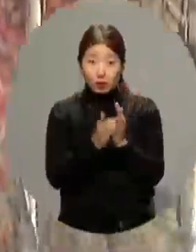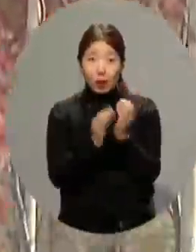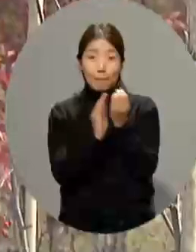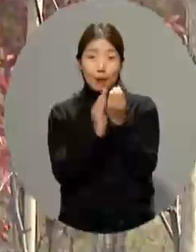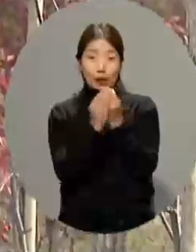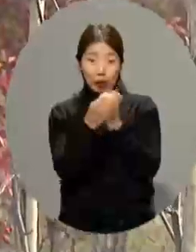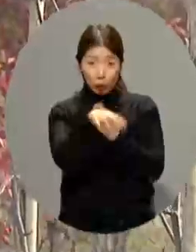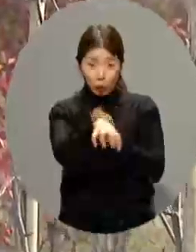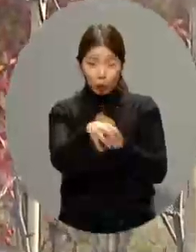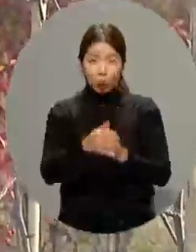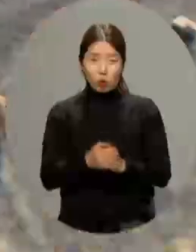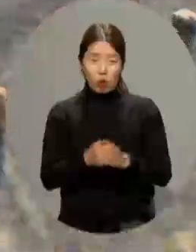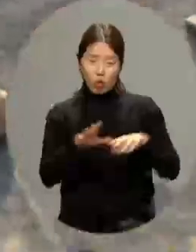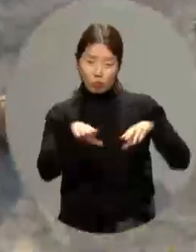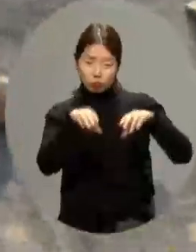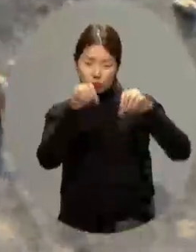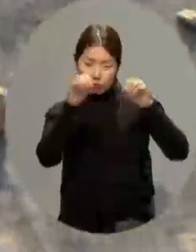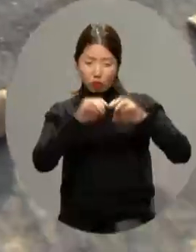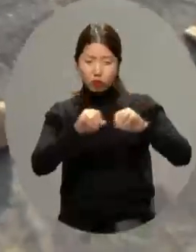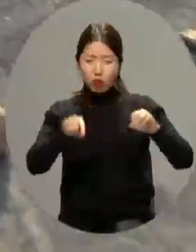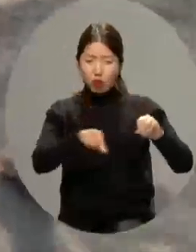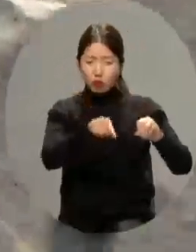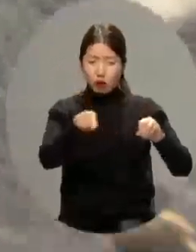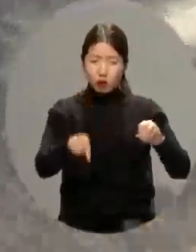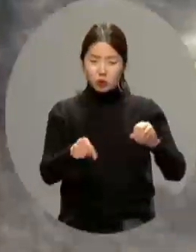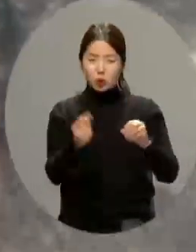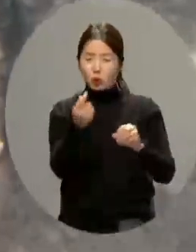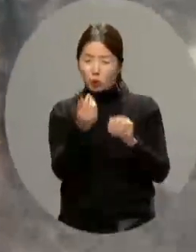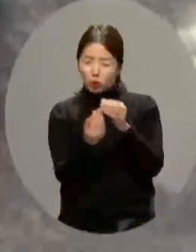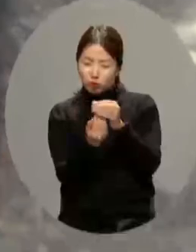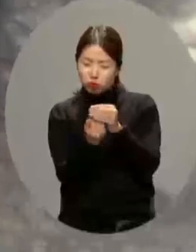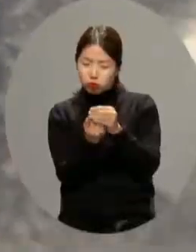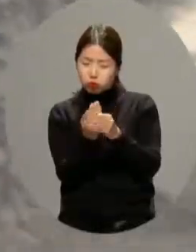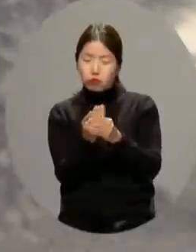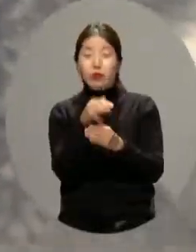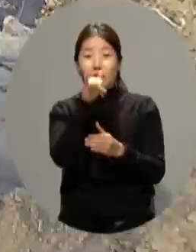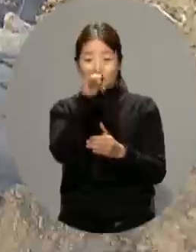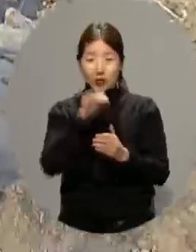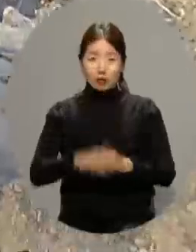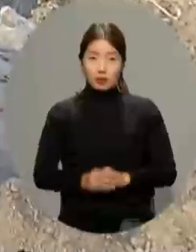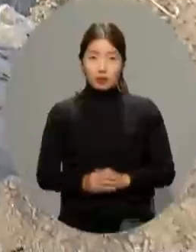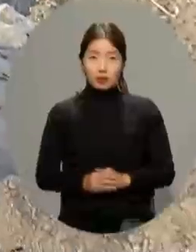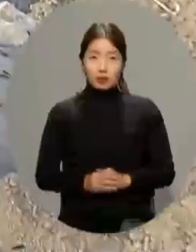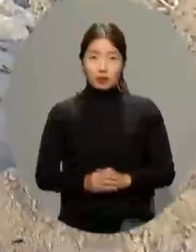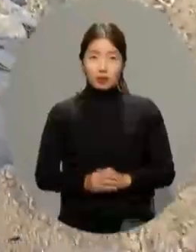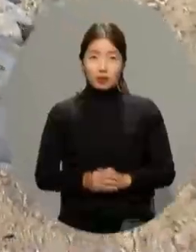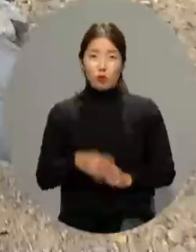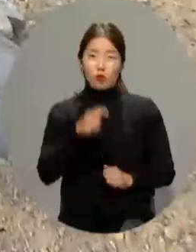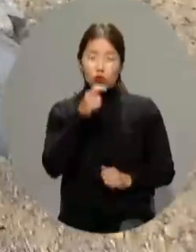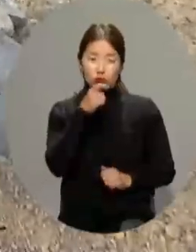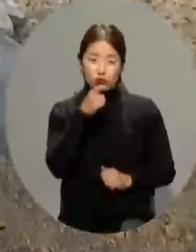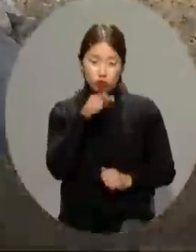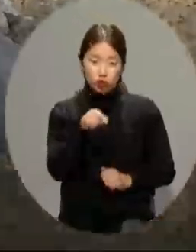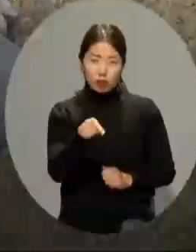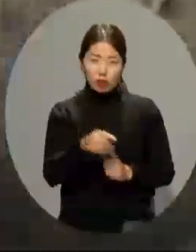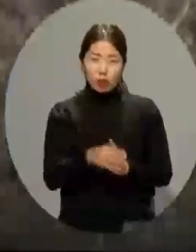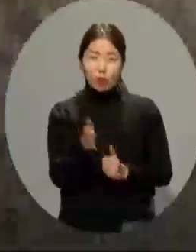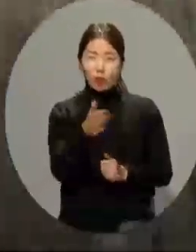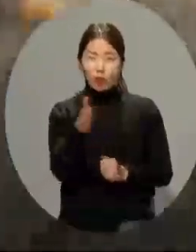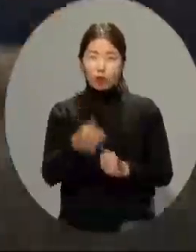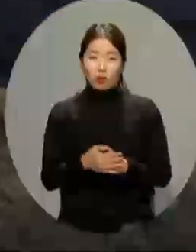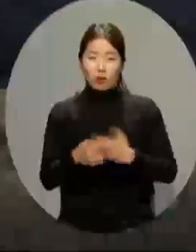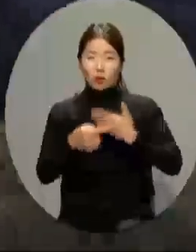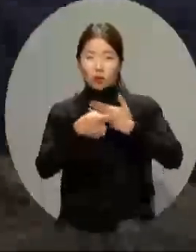마늘 농가 메말라버린 땅 위로 새순이 간신히 고개를 내밀었습니다 물기가 이게 없구요